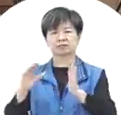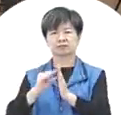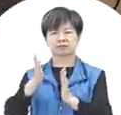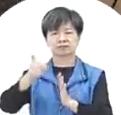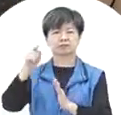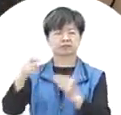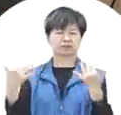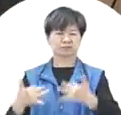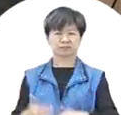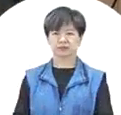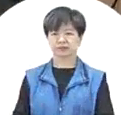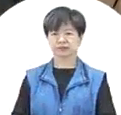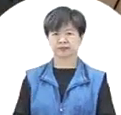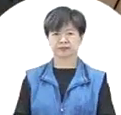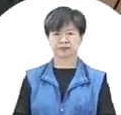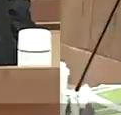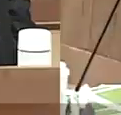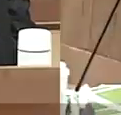个。